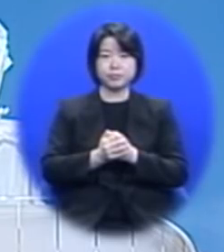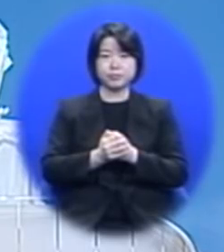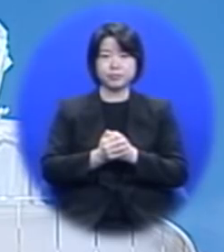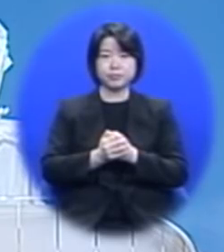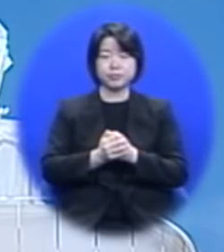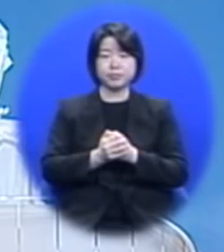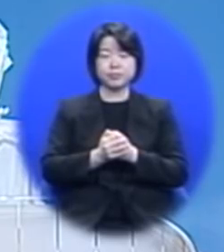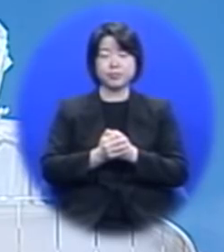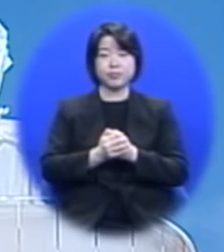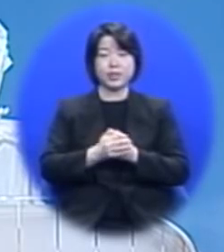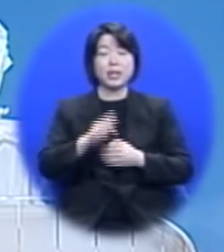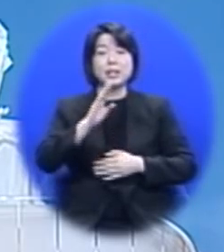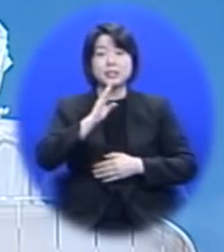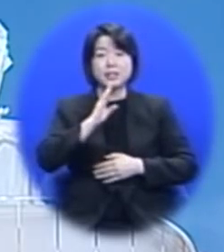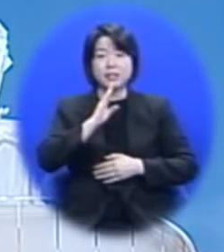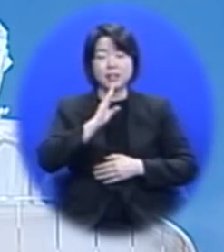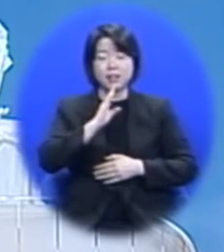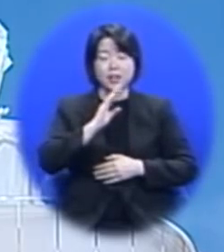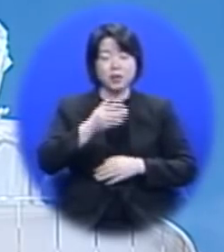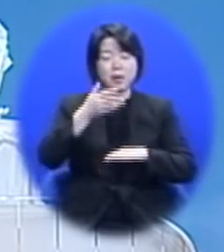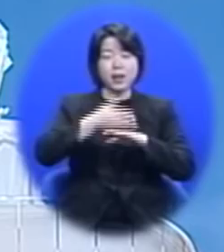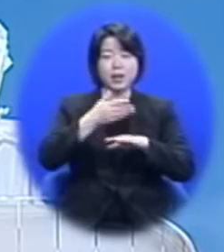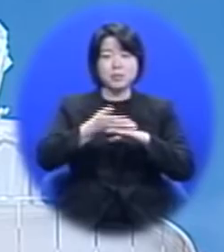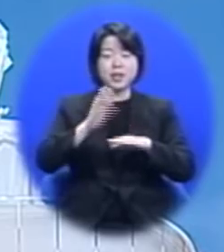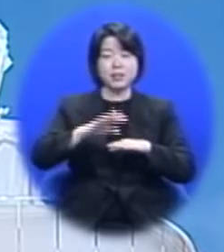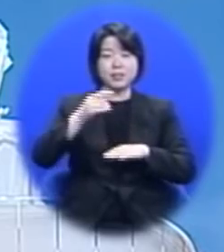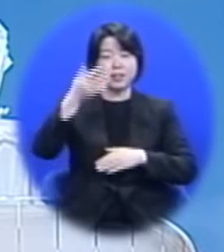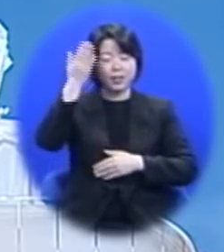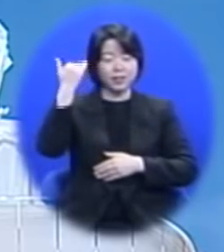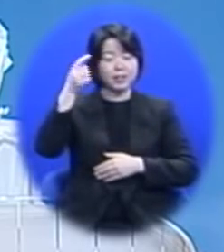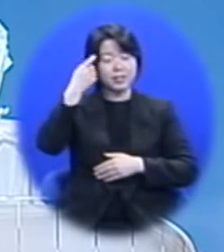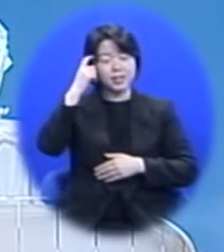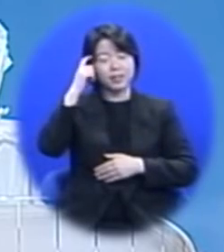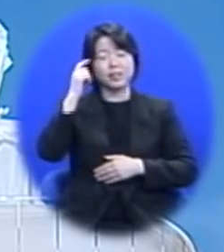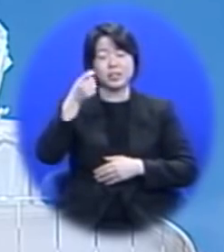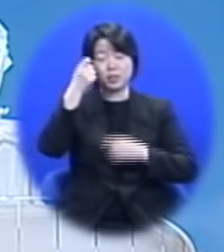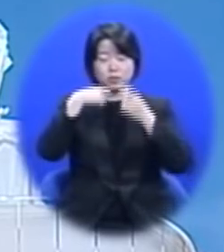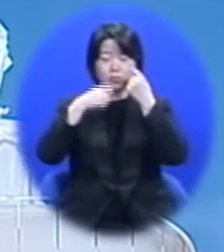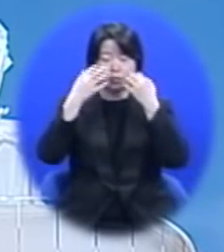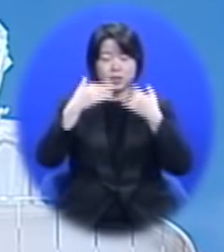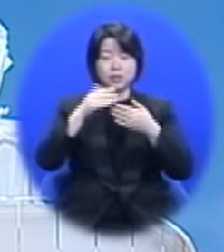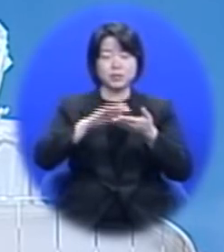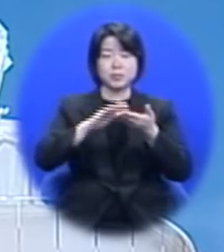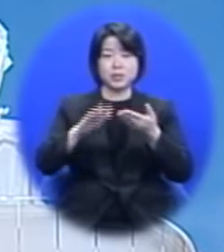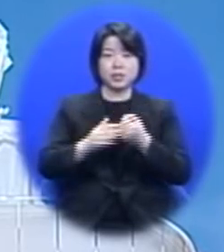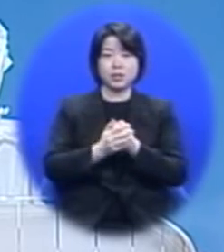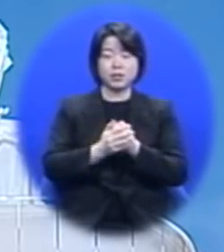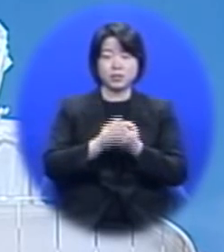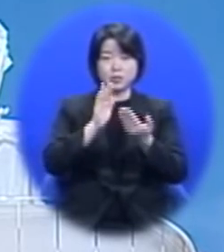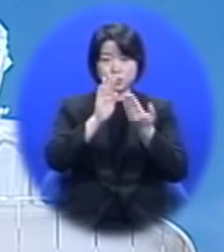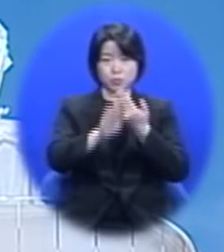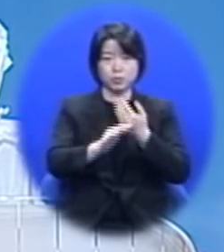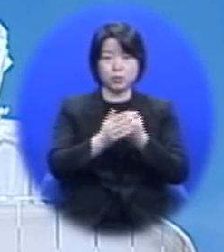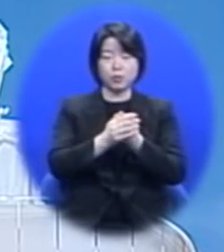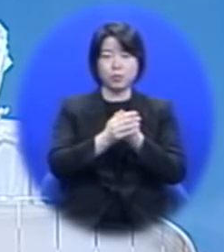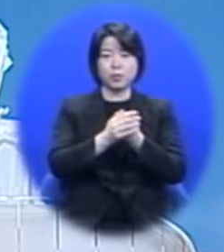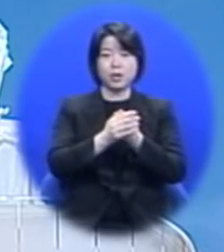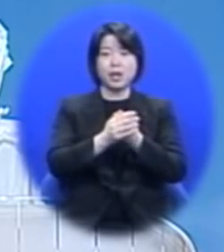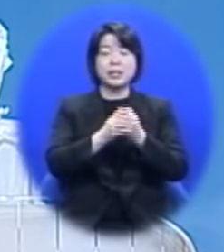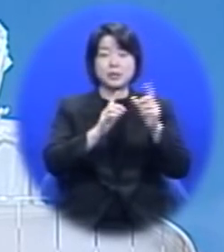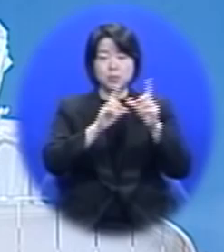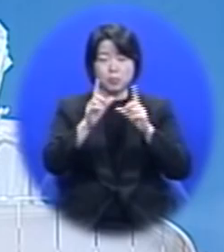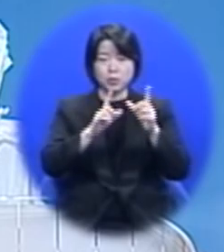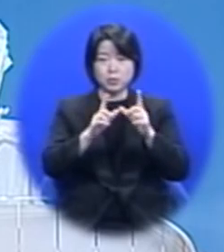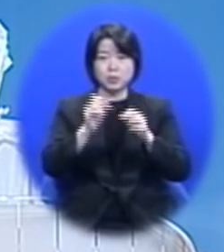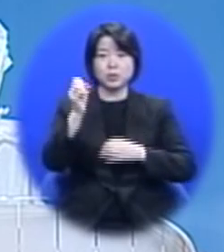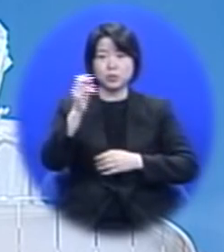죄송합니다. 제가 너무 감사한데 이렇게 생각하니까 또 눈물이 너무 납니다. 그 뒤로 좀 상태가 심각해져서